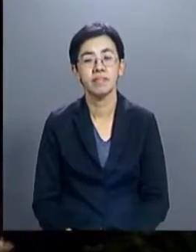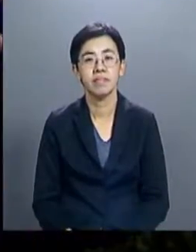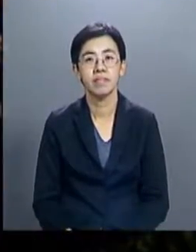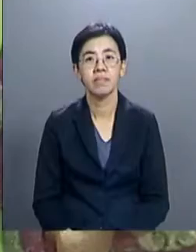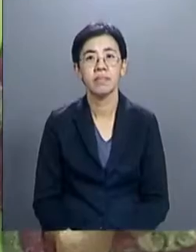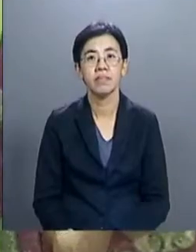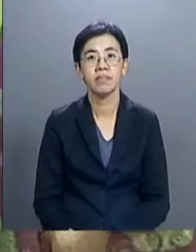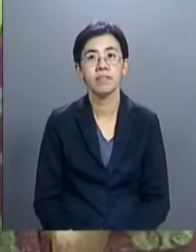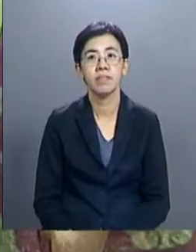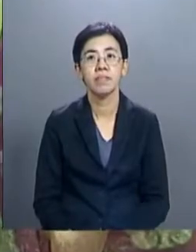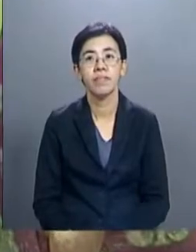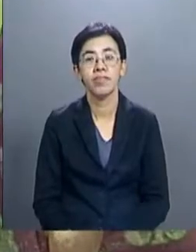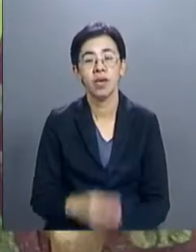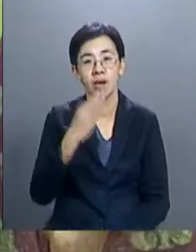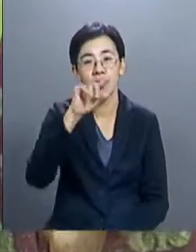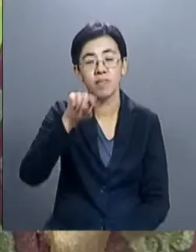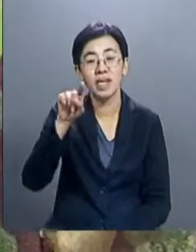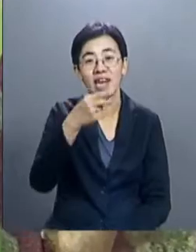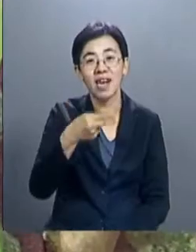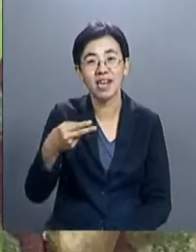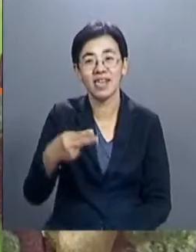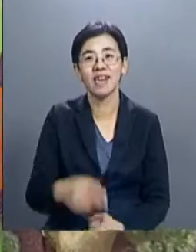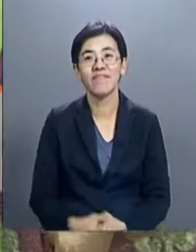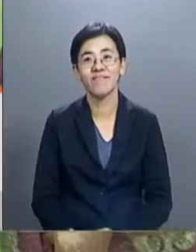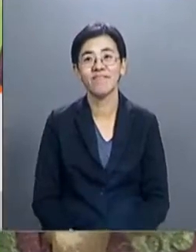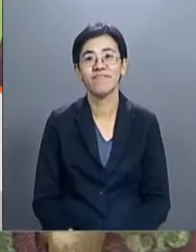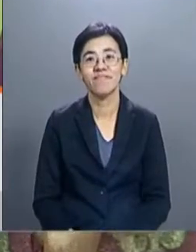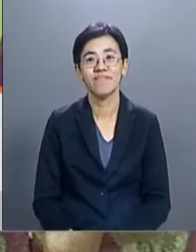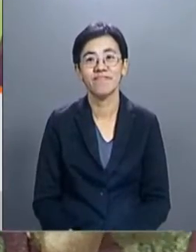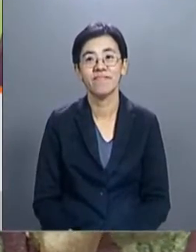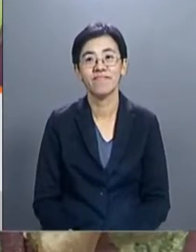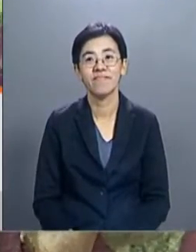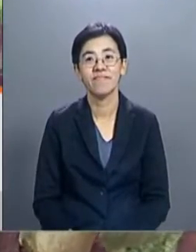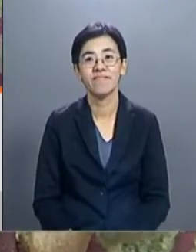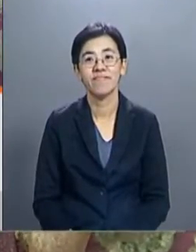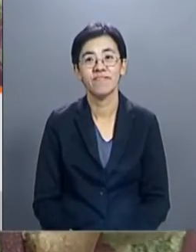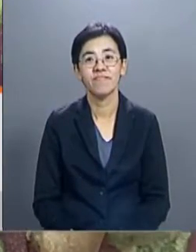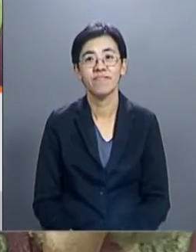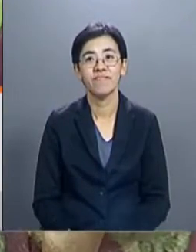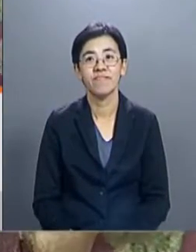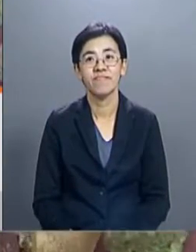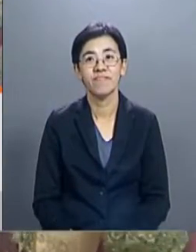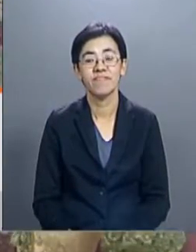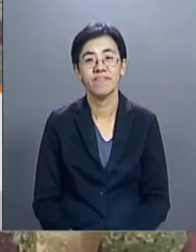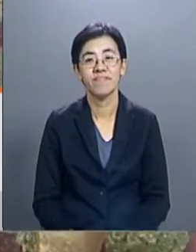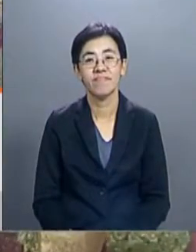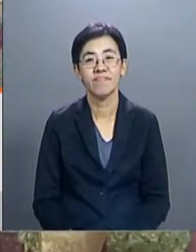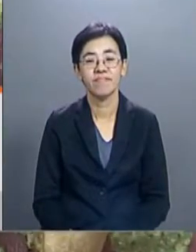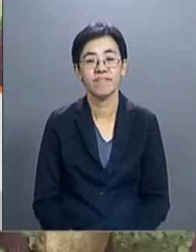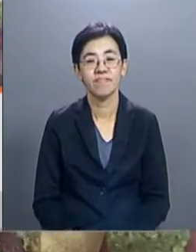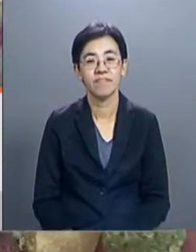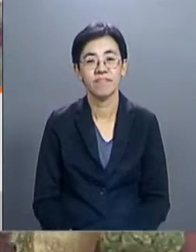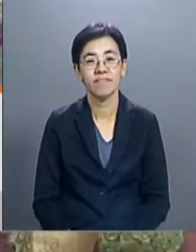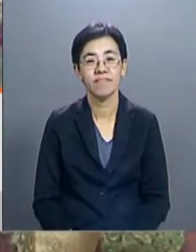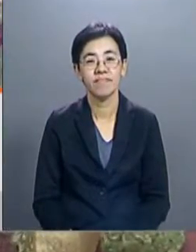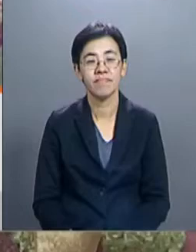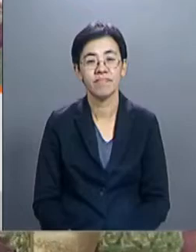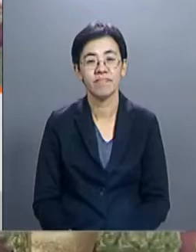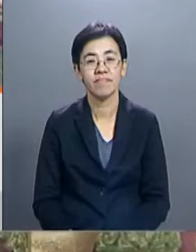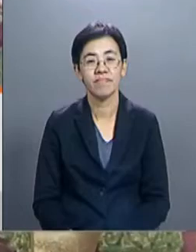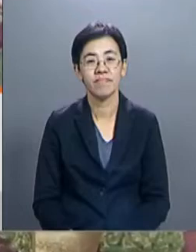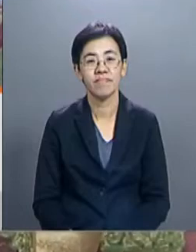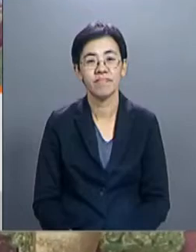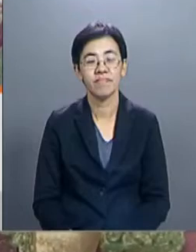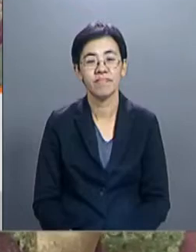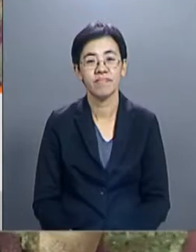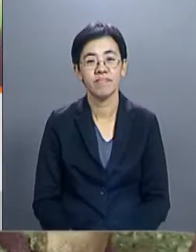Oh, it's really interesting because Thai people they are like very dedicated. They are really interested to know